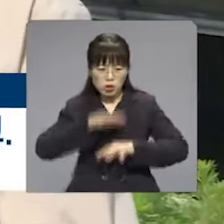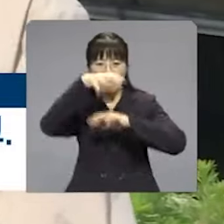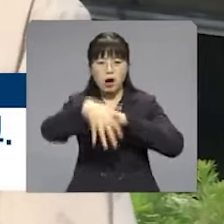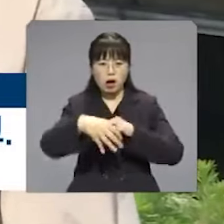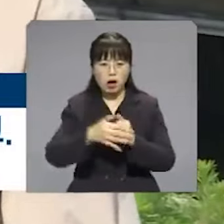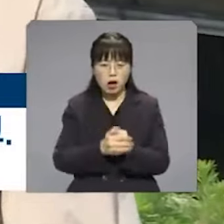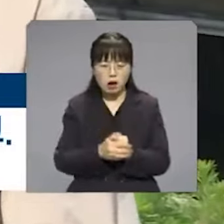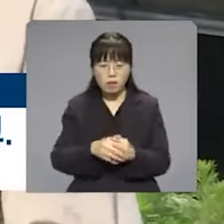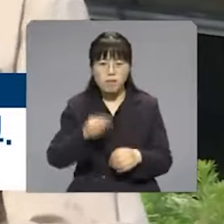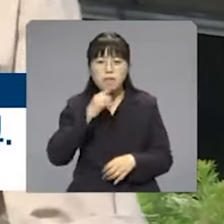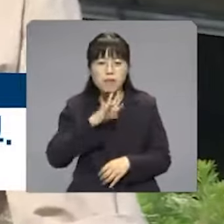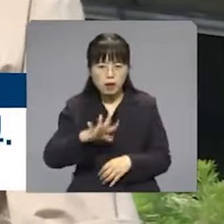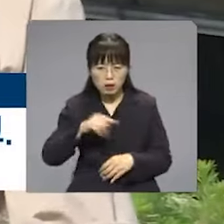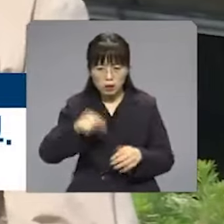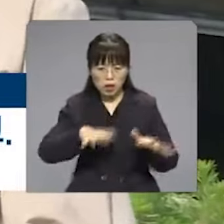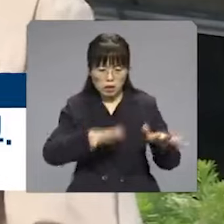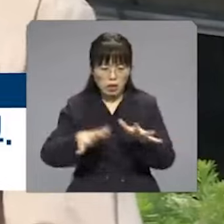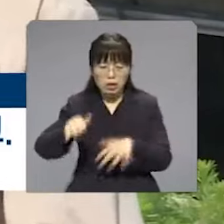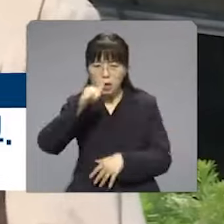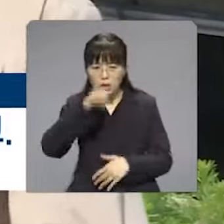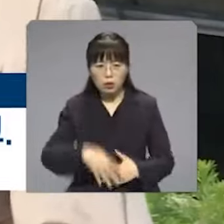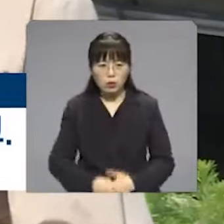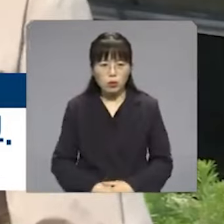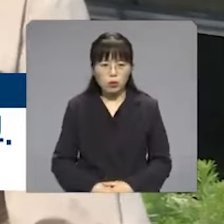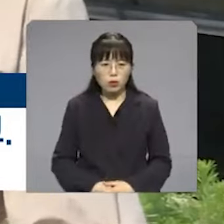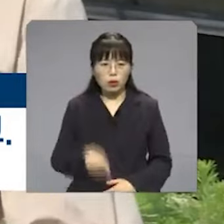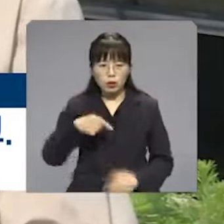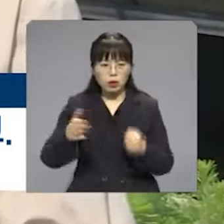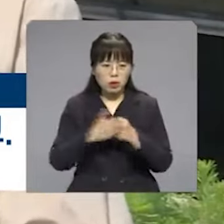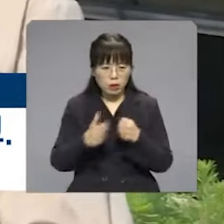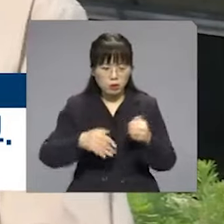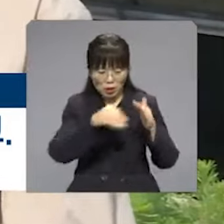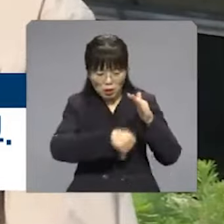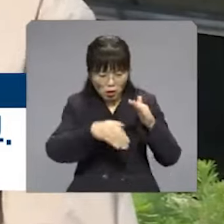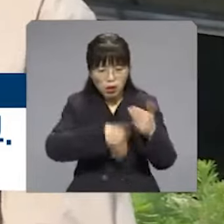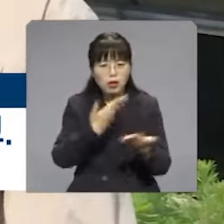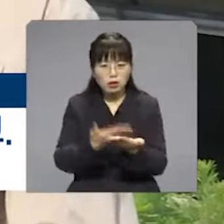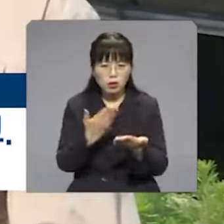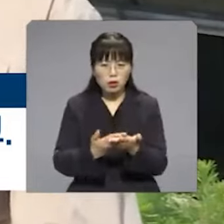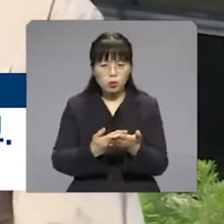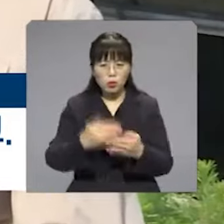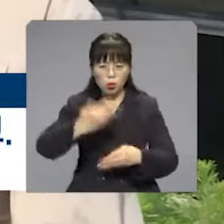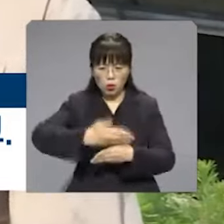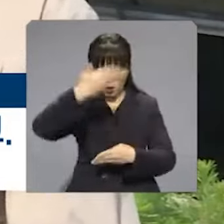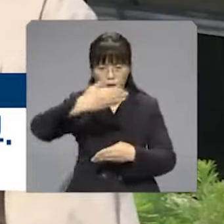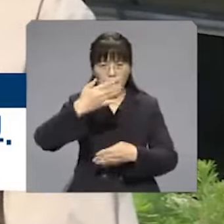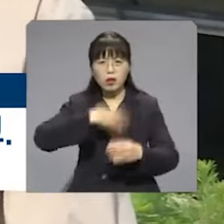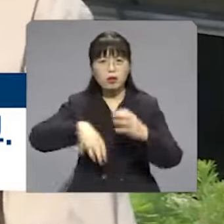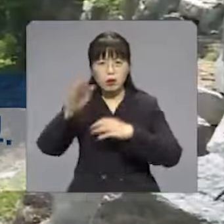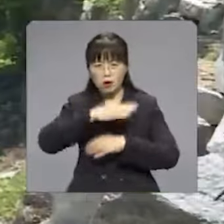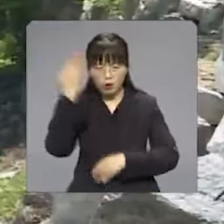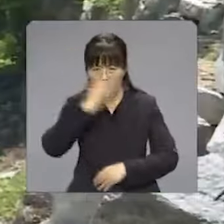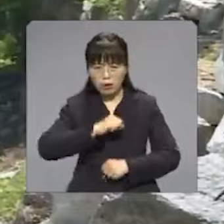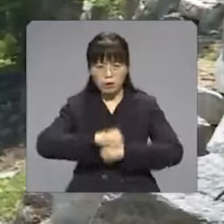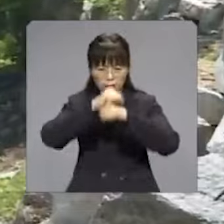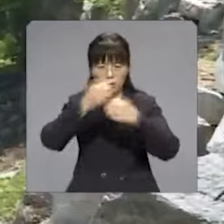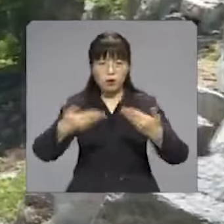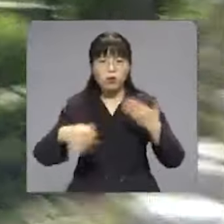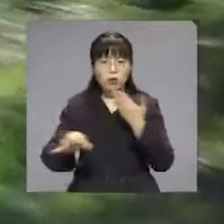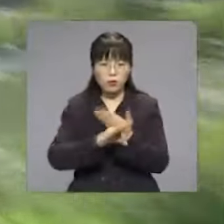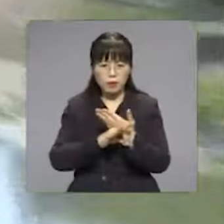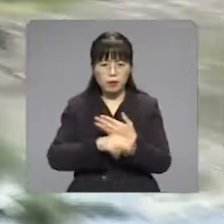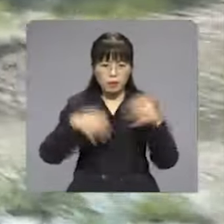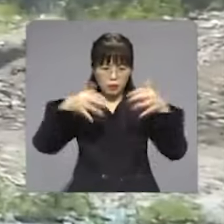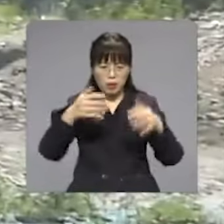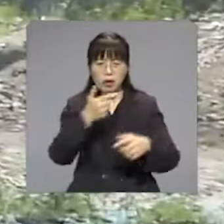범람해요. 몇분 사이에 그냥 범람하고 여기까지 그냥 찰랑찰랑하고, 그러니까 여기 제설도 더 해주시고 옹벽도 좀 깨끗하게 쌓아주시면은. 비